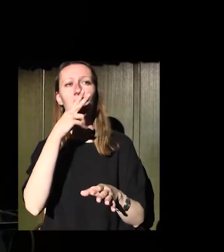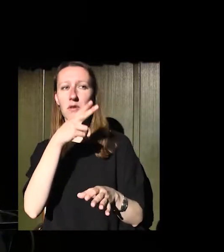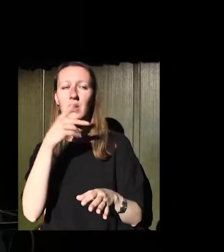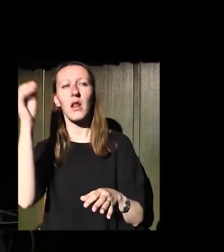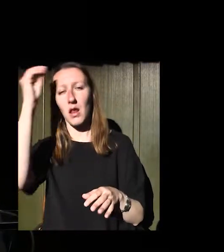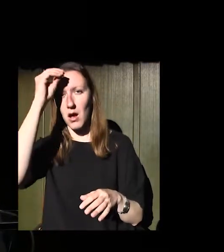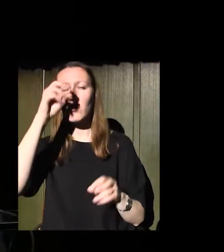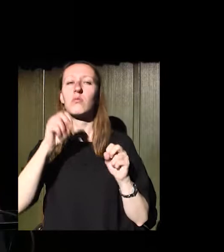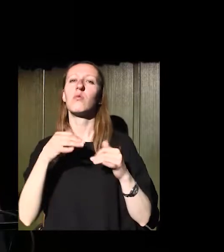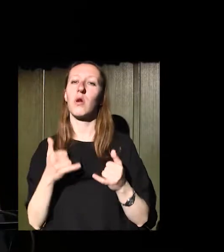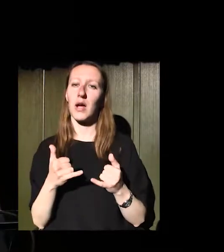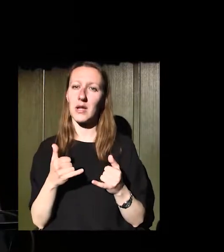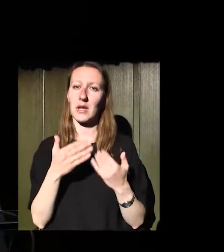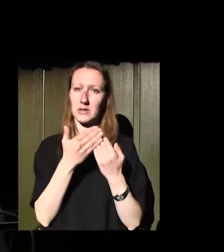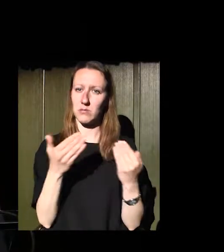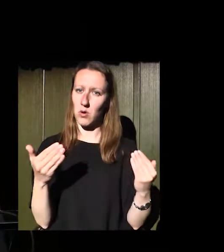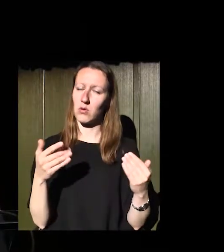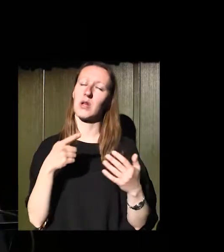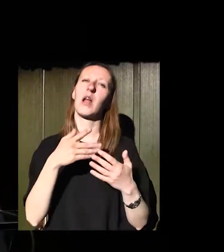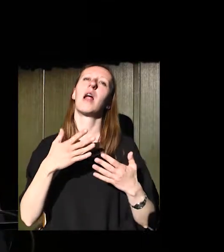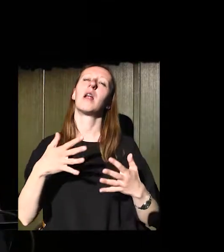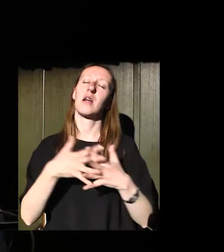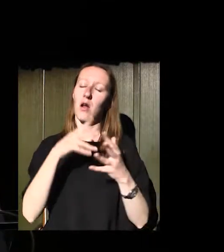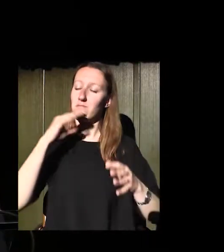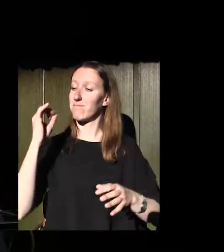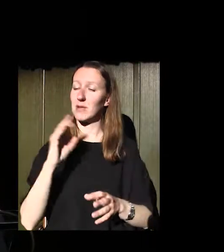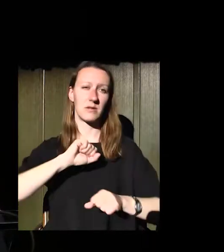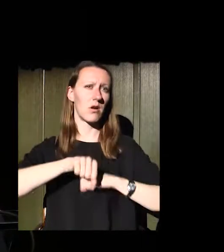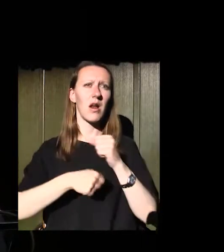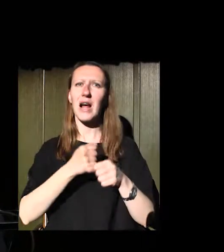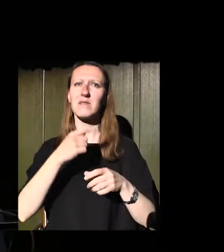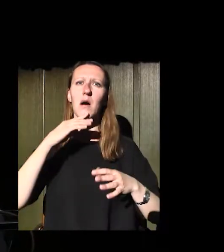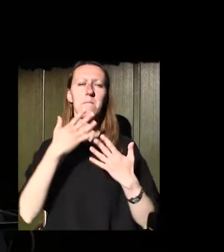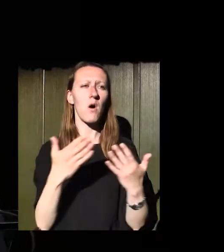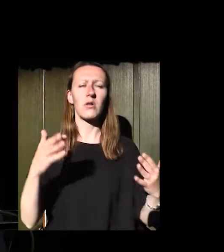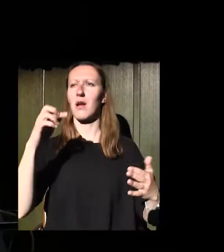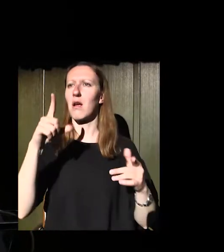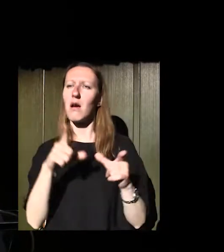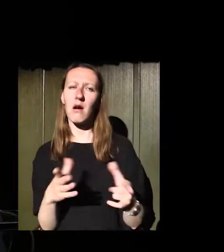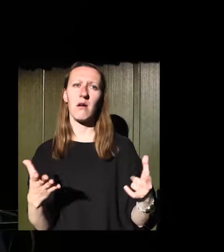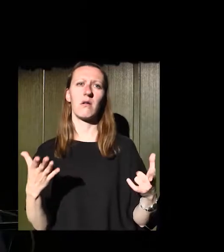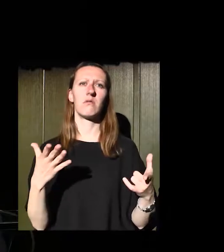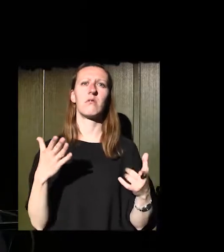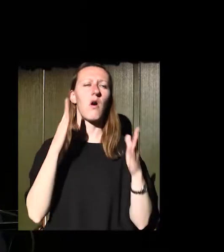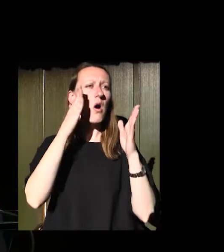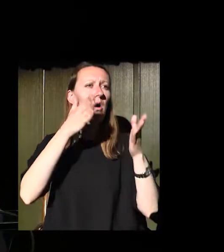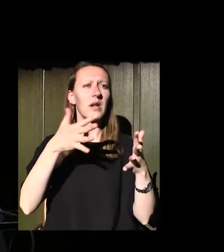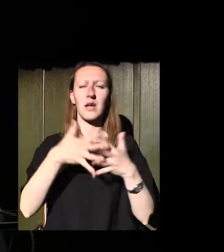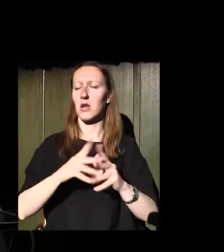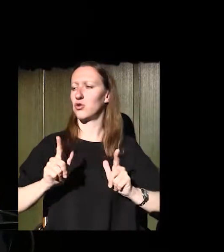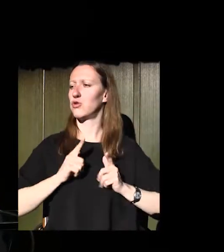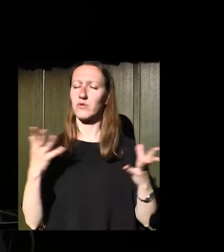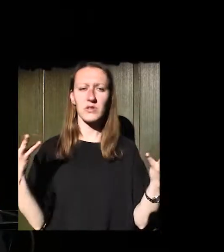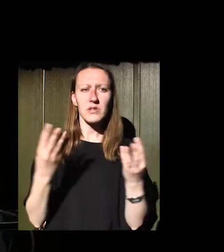toga naučiti. Pula je danas moderan grad koji se ubrzano razvija. Moderan, europski, orijentiran